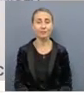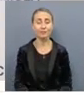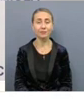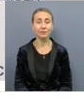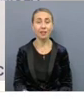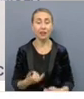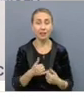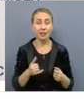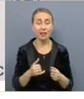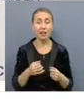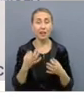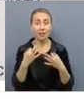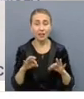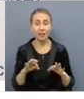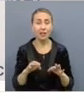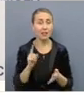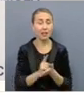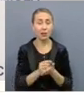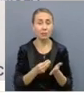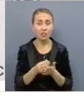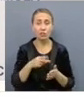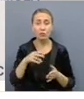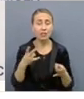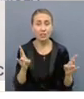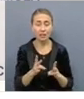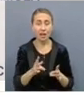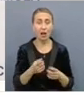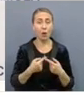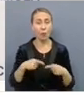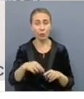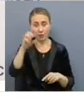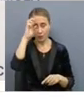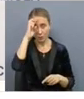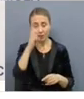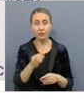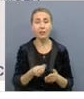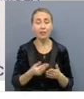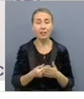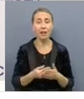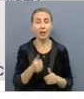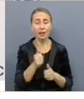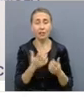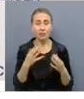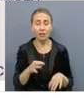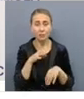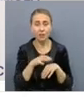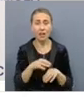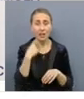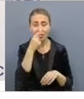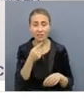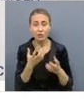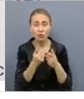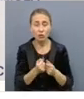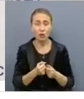Для амнистии налогоплательщикам никуда идти не требуется, так как органы государственных доходов ежедневно проводят мониторинг состояния лицевых счетов и при